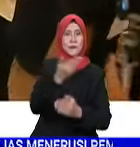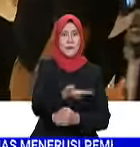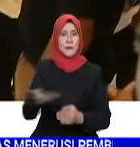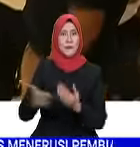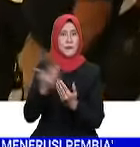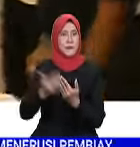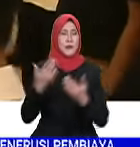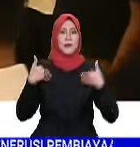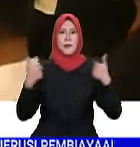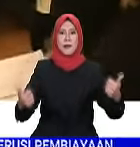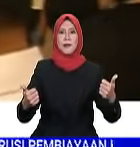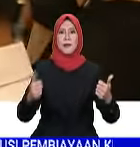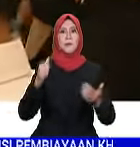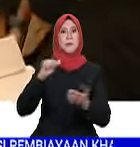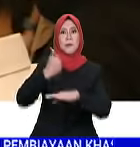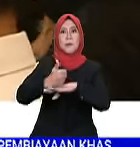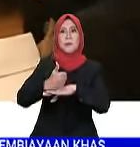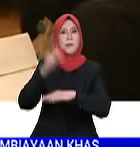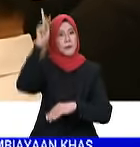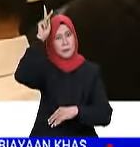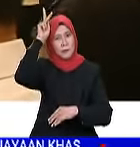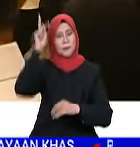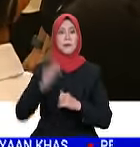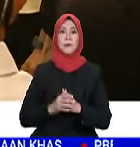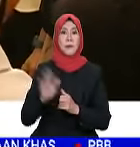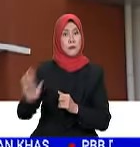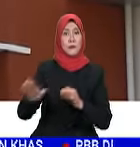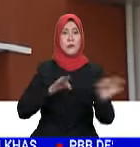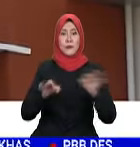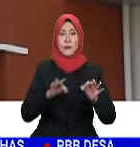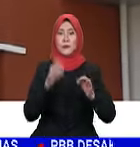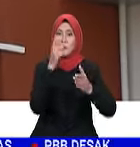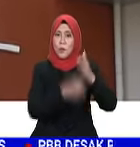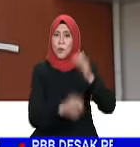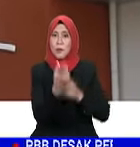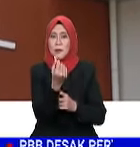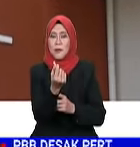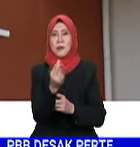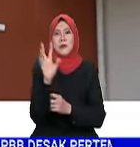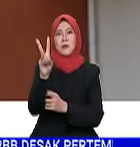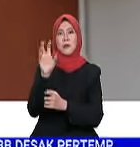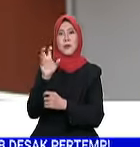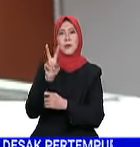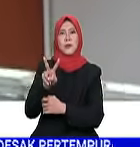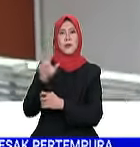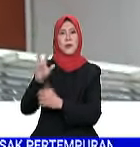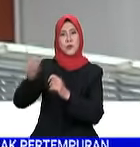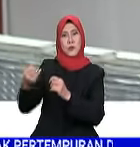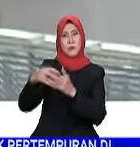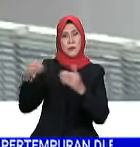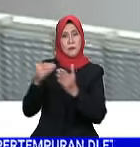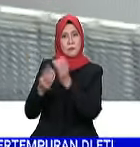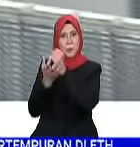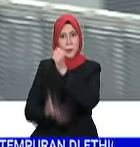kesihatan diluluskan di Kelantan. Jelas Khairi, ia membabitkan kos keseluruhan sebanyak RM623 juta ringgit